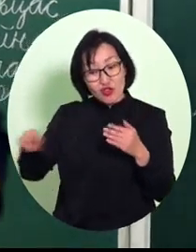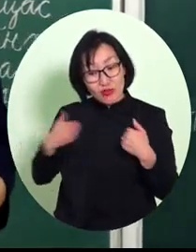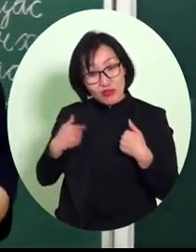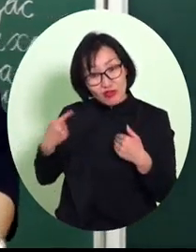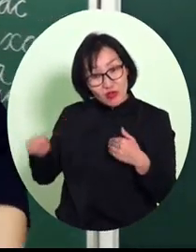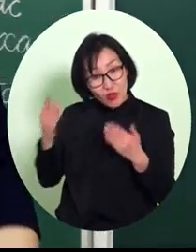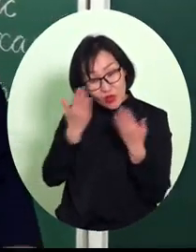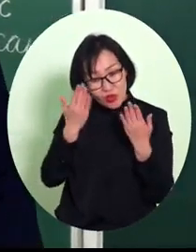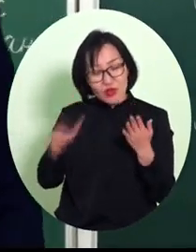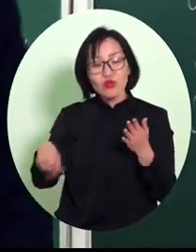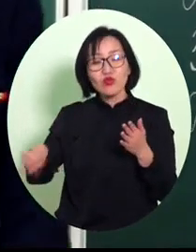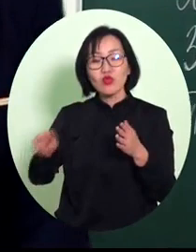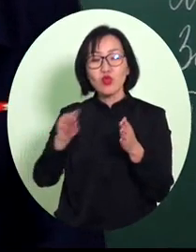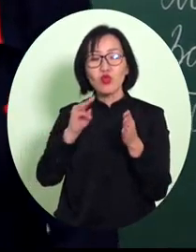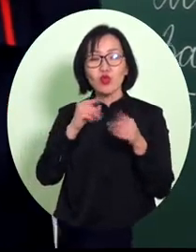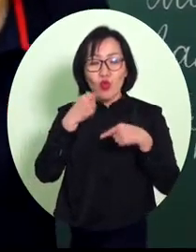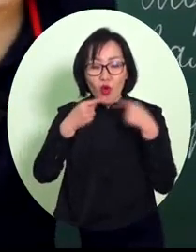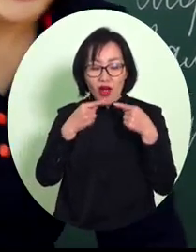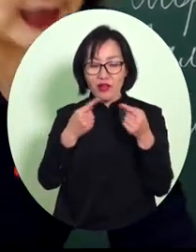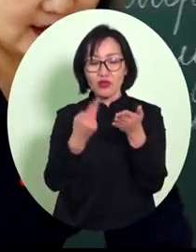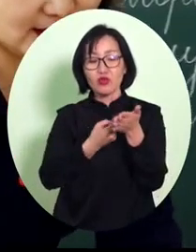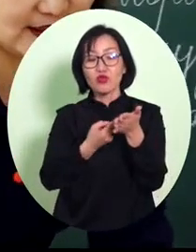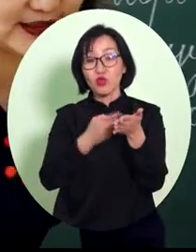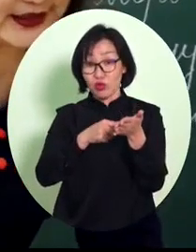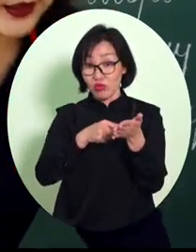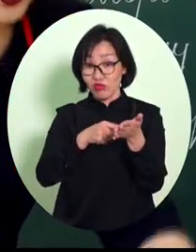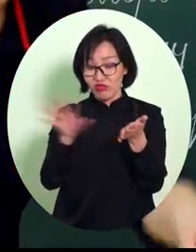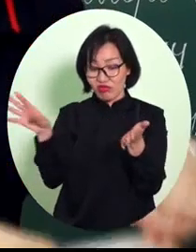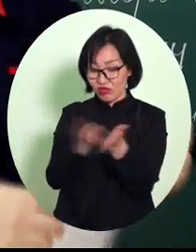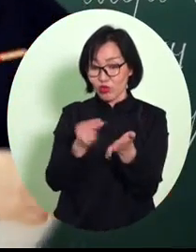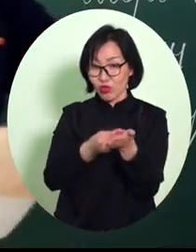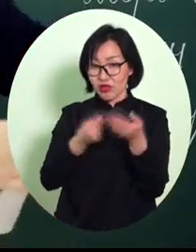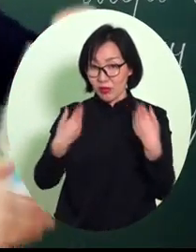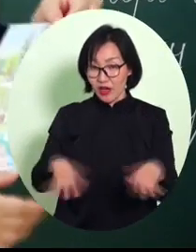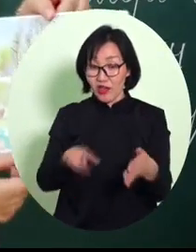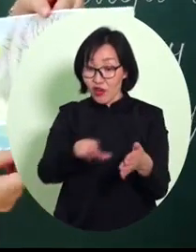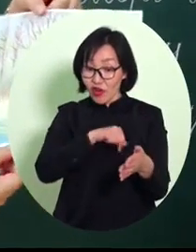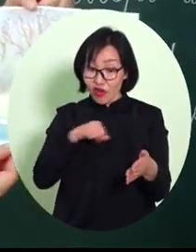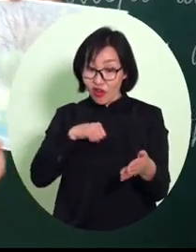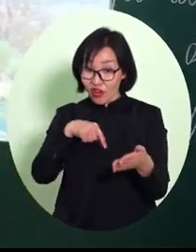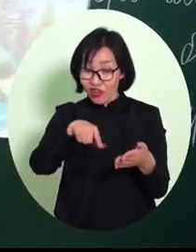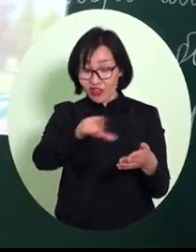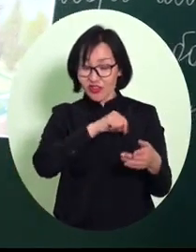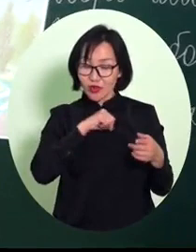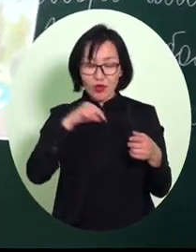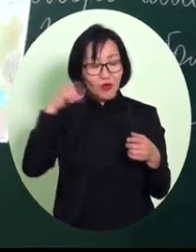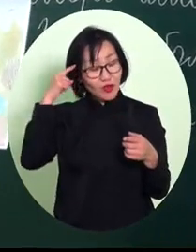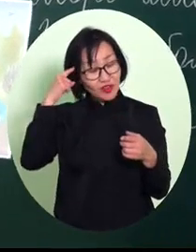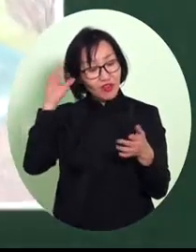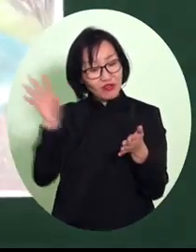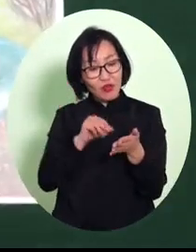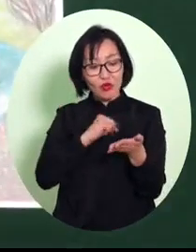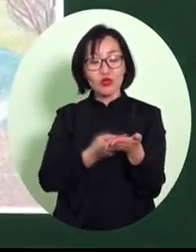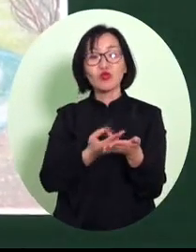багш нь энэ шүлгийн тухай зураг зурсан байгаа. Та нар ч гэсэн энэ шүлгийн тухай зохион өөрсдийн төрсэн